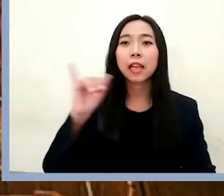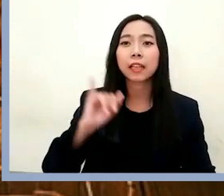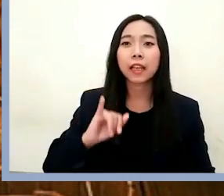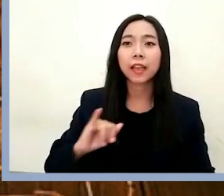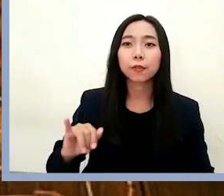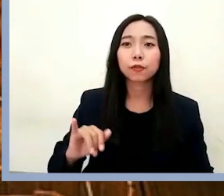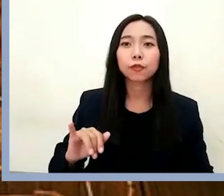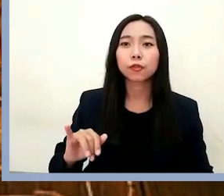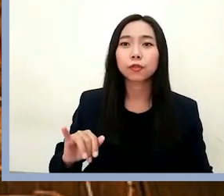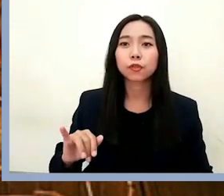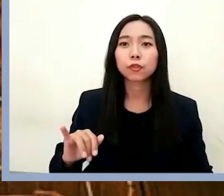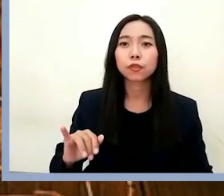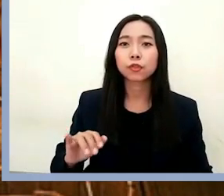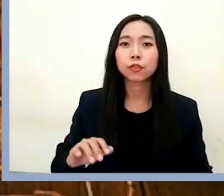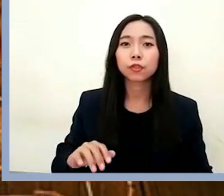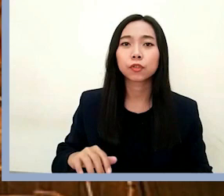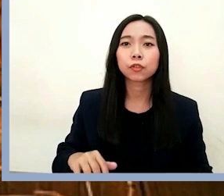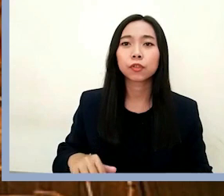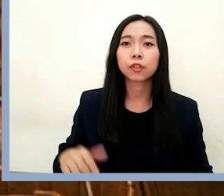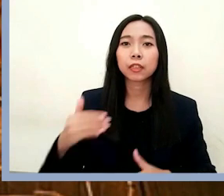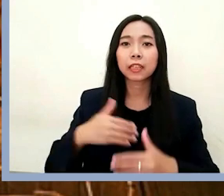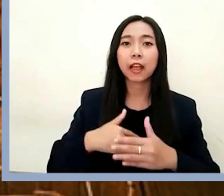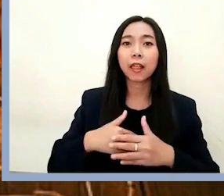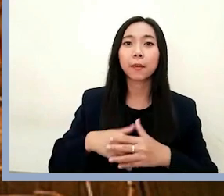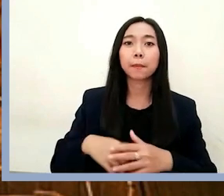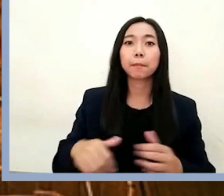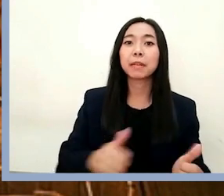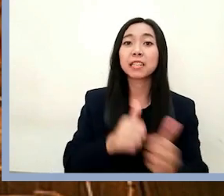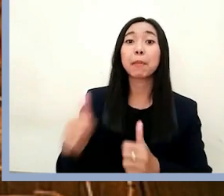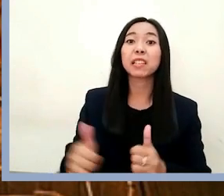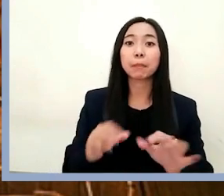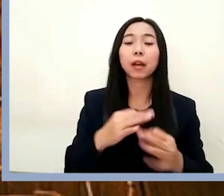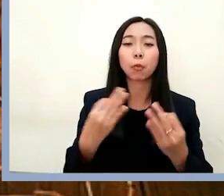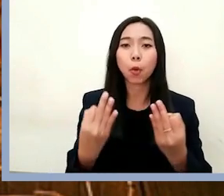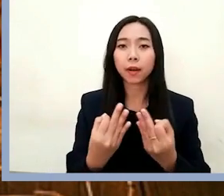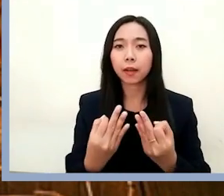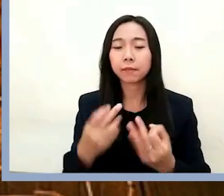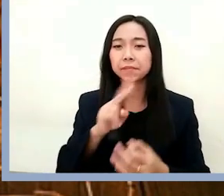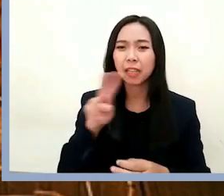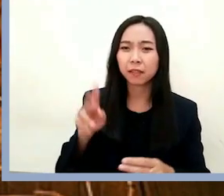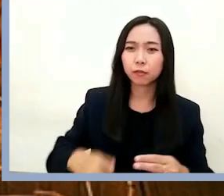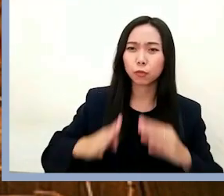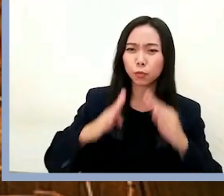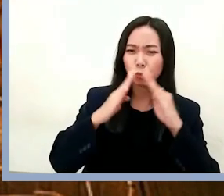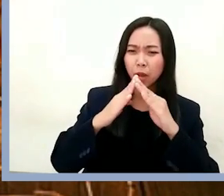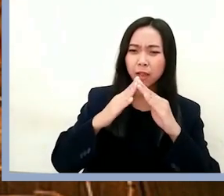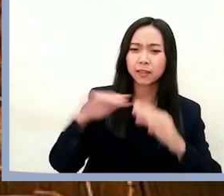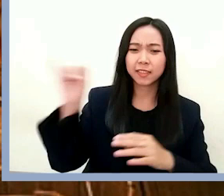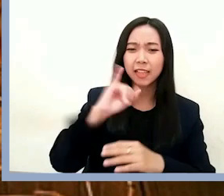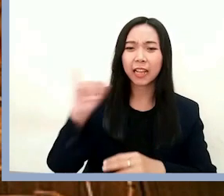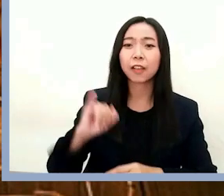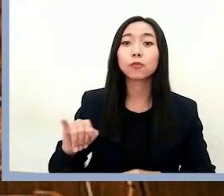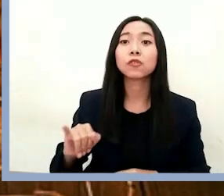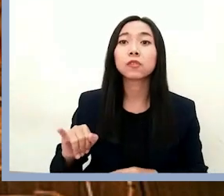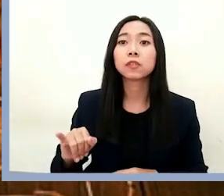konteks rumah dan kalau kita lihat kata rumah yang digunakan kata